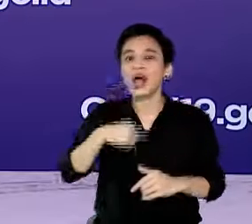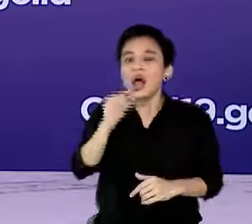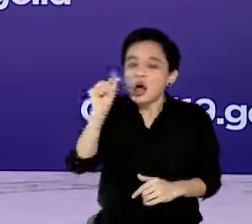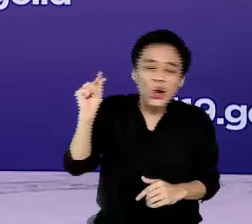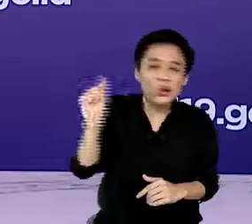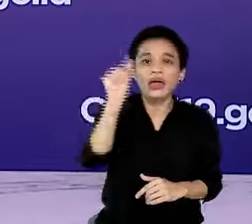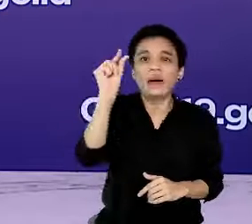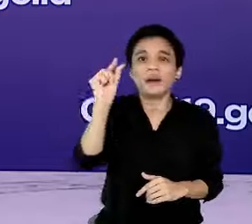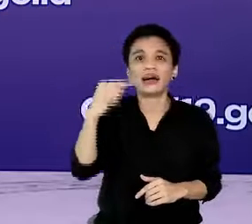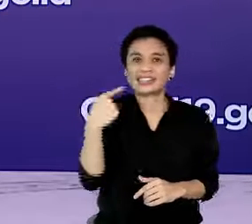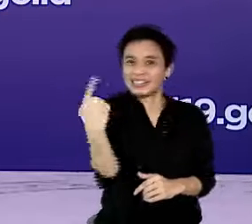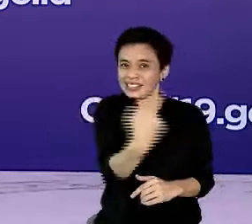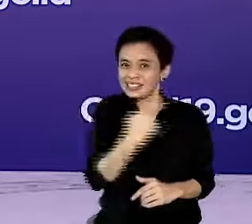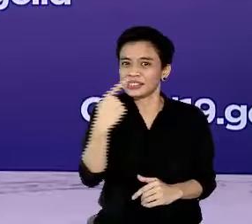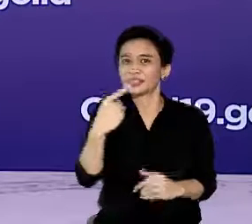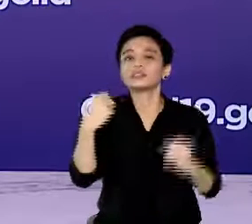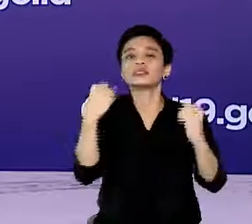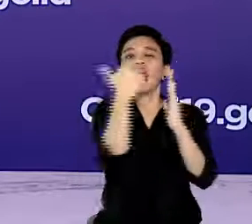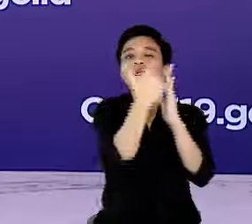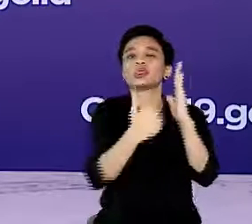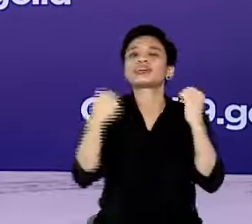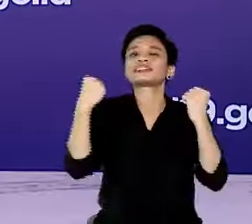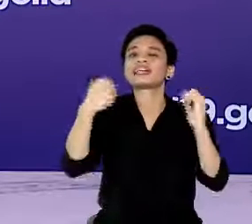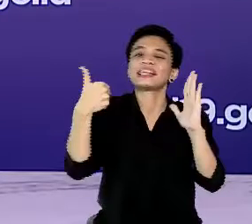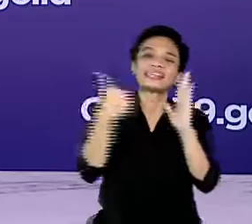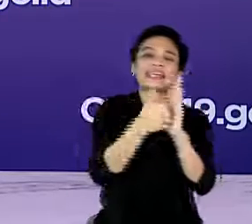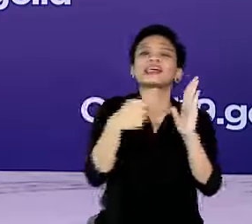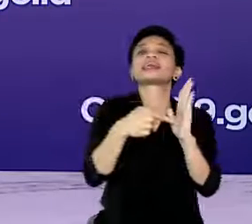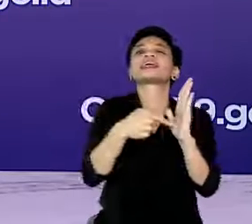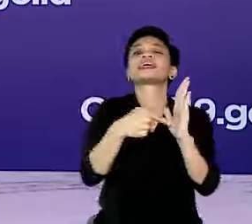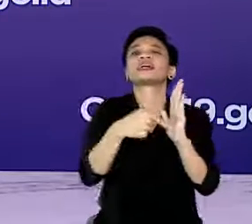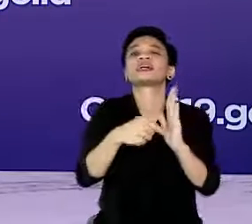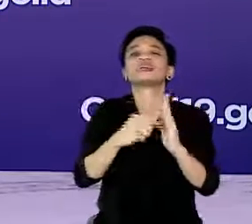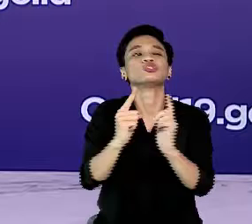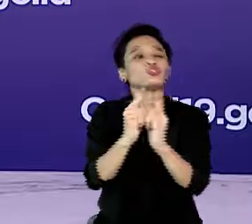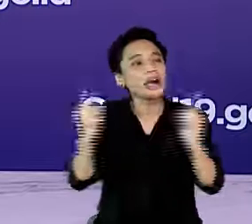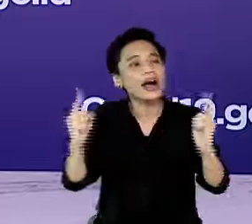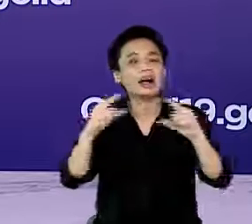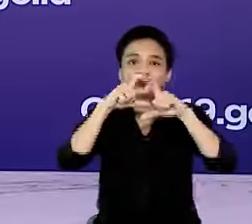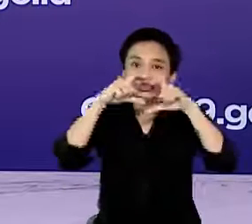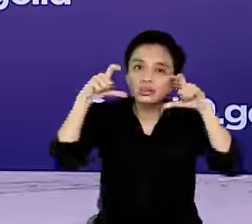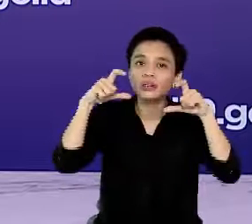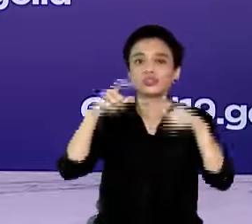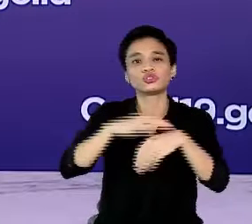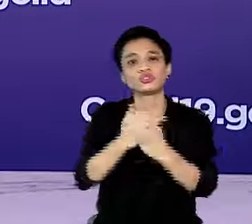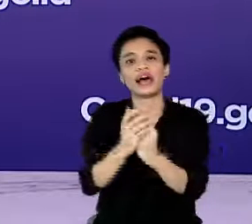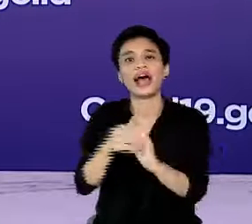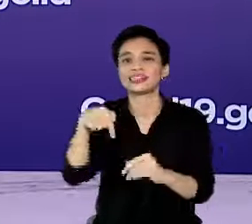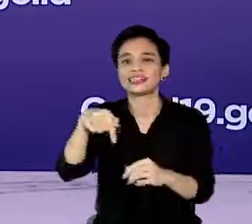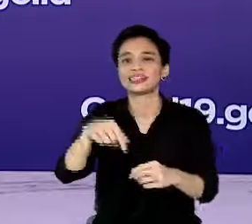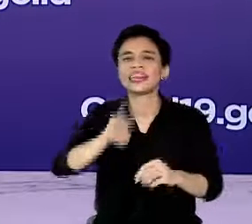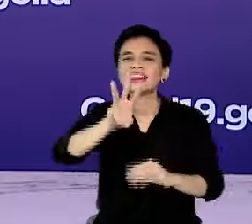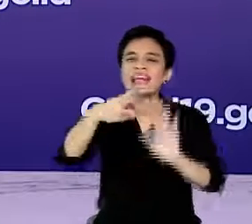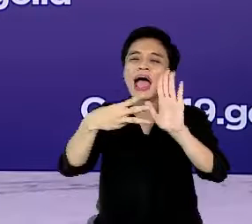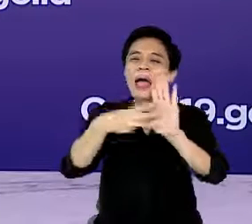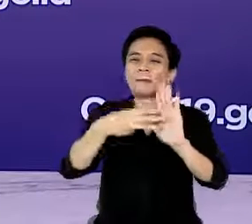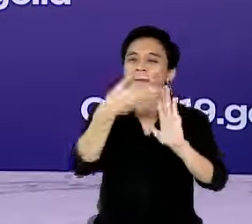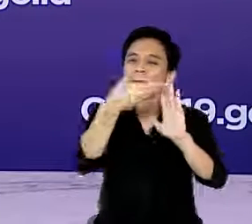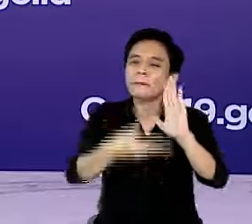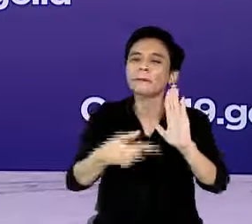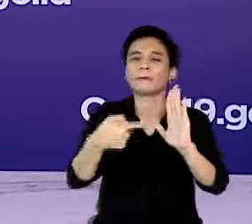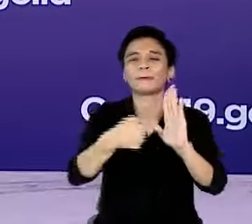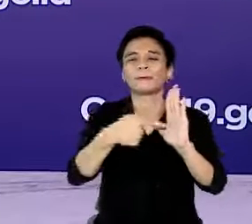lakukan adalah menjalankan protokol kesehatan menjaga jarak mencuci tangan dan menggunakan masker karena dengan 3 m itu